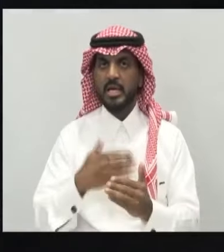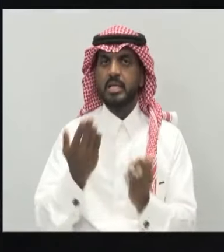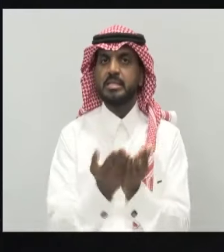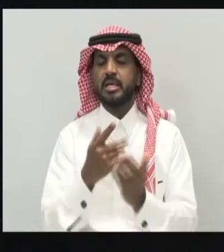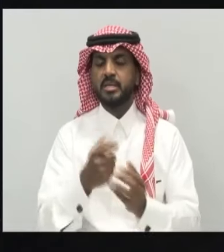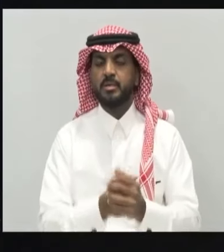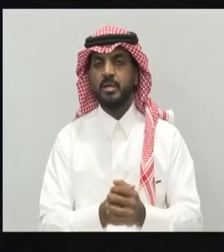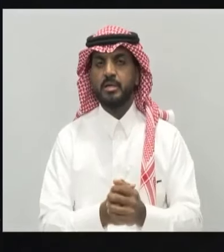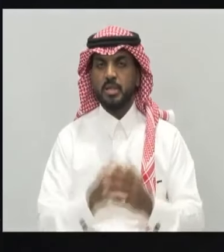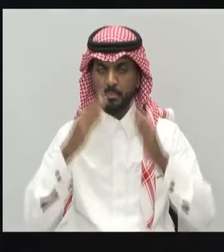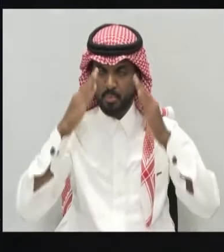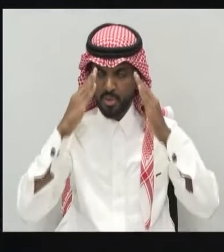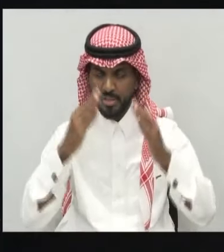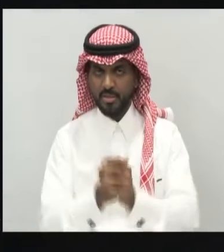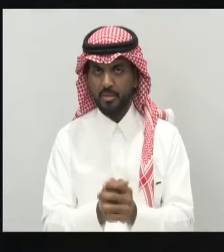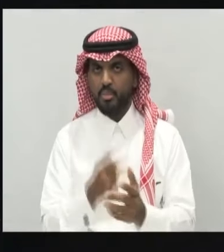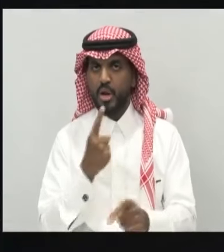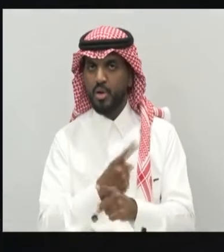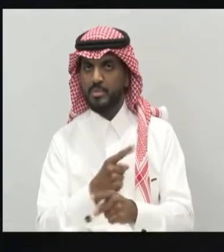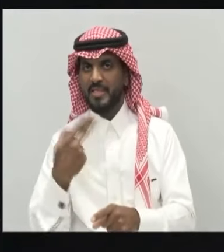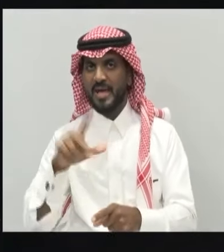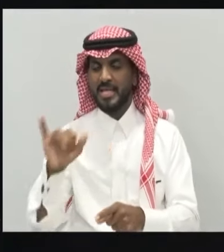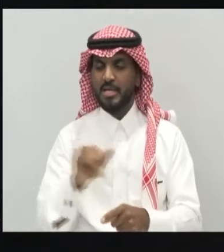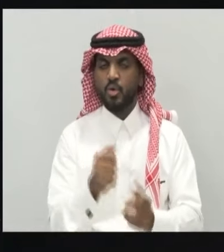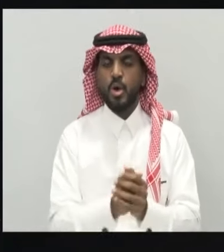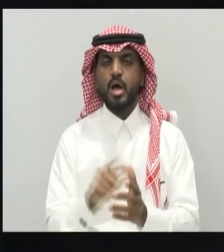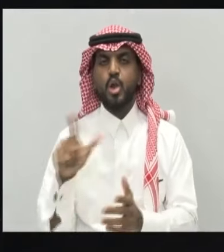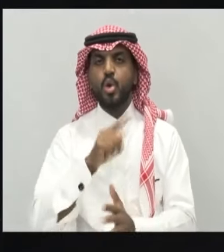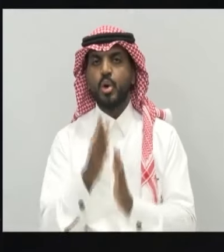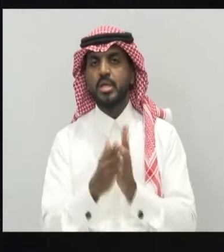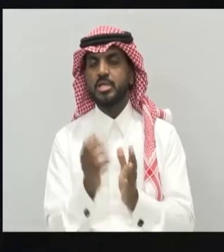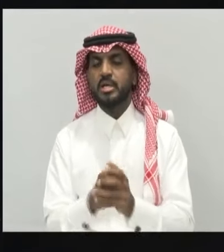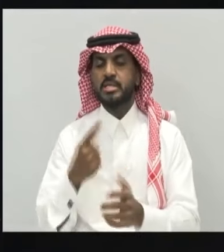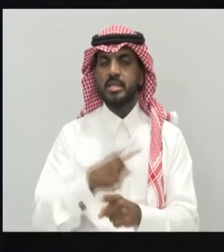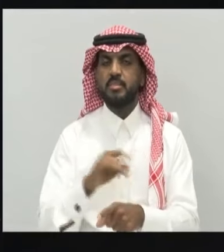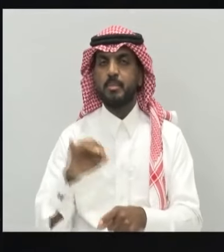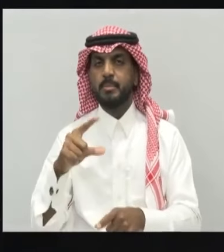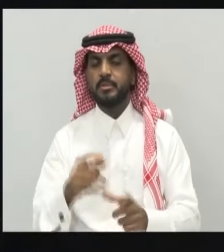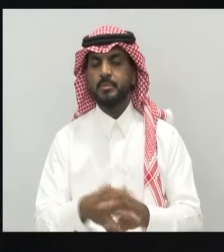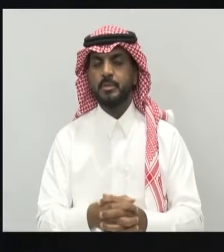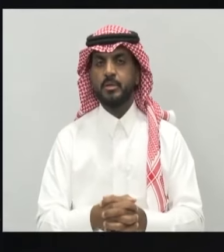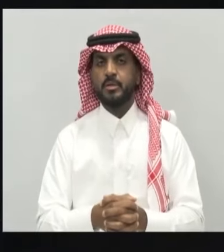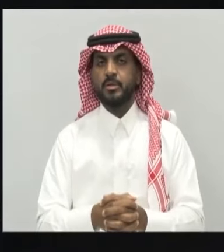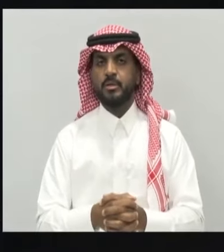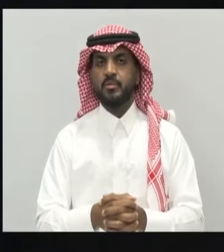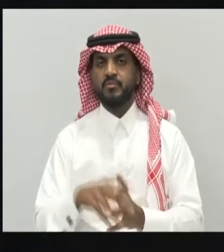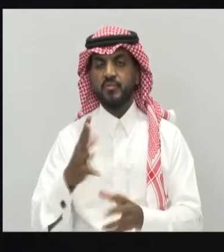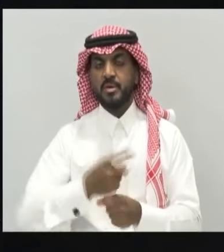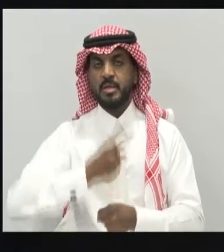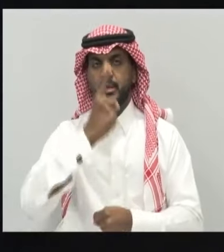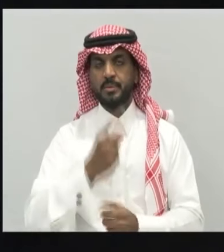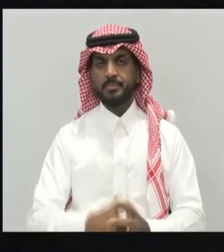خير تقبلوا تحياتنا كان معكم معلمكم علي القحطاني ورافقني في لغه الاشاره زميلي الاستاذ محمد الاكلبي في امان